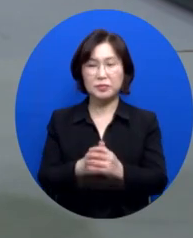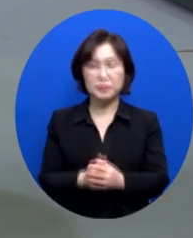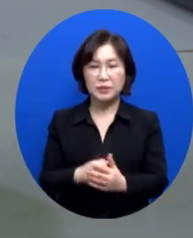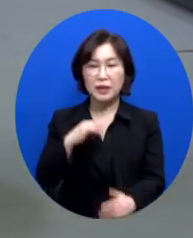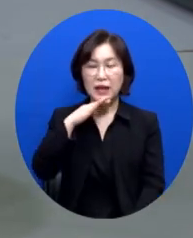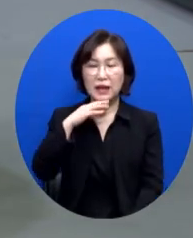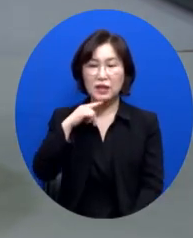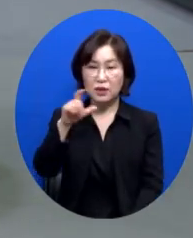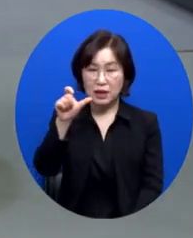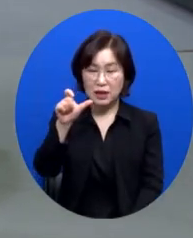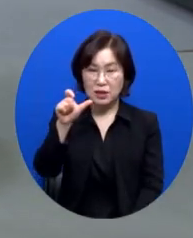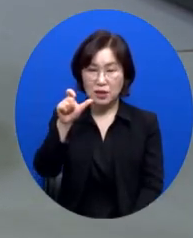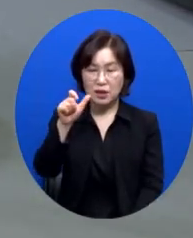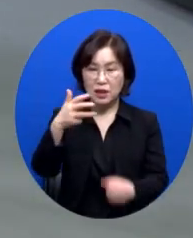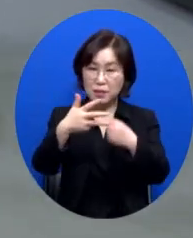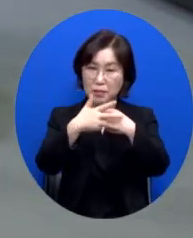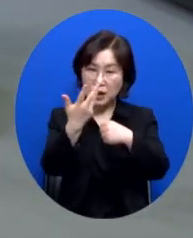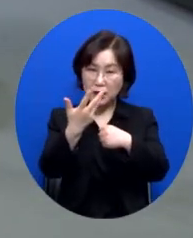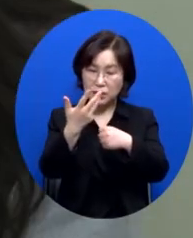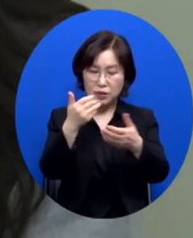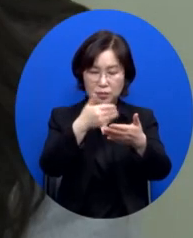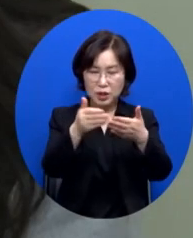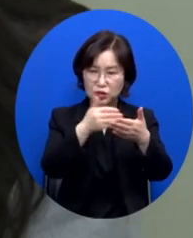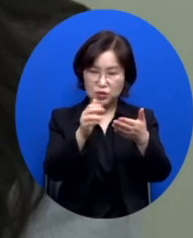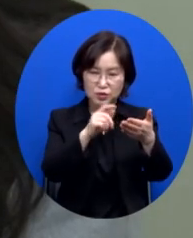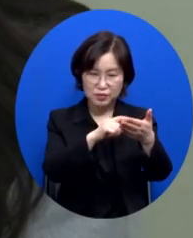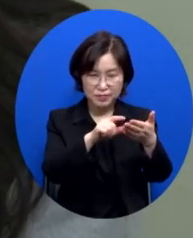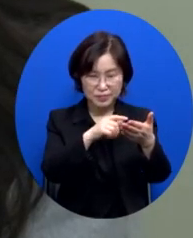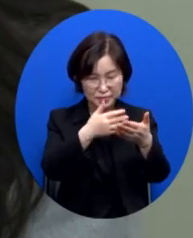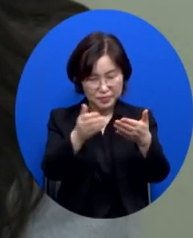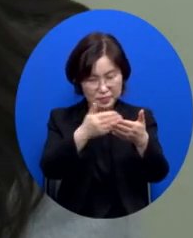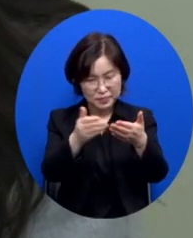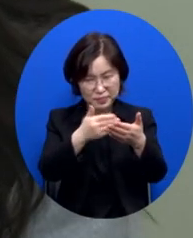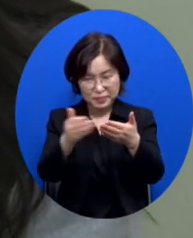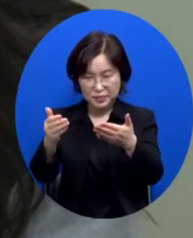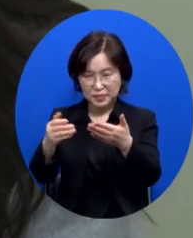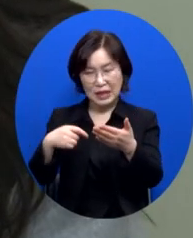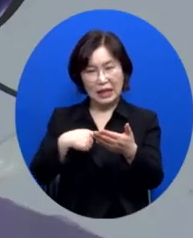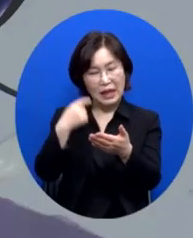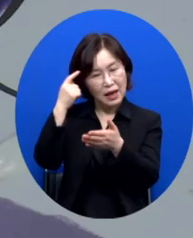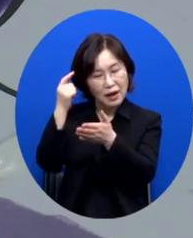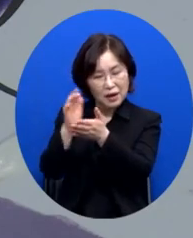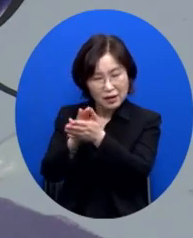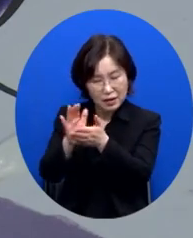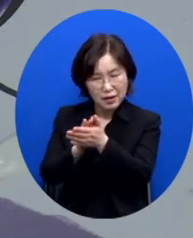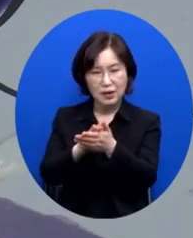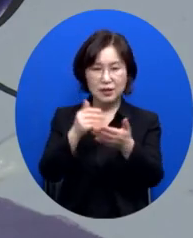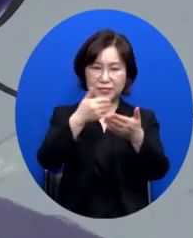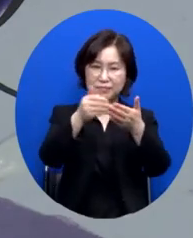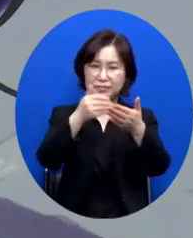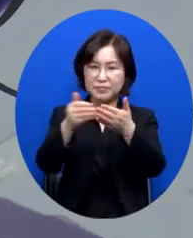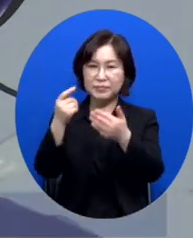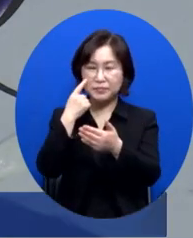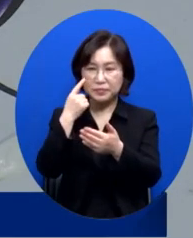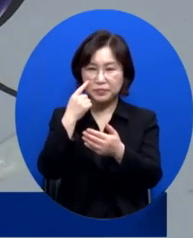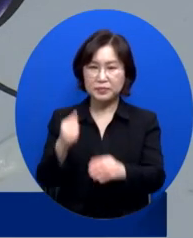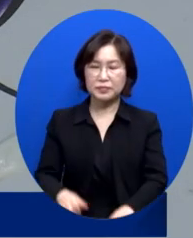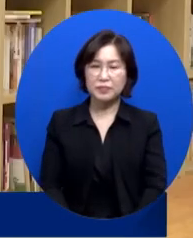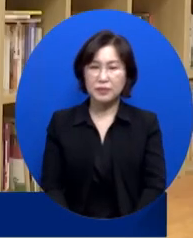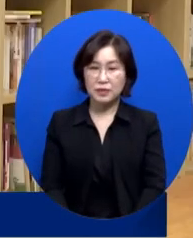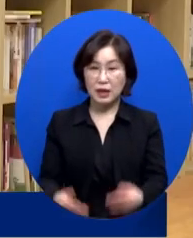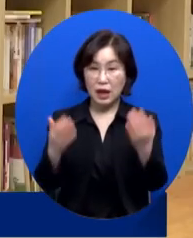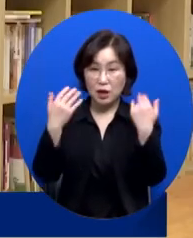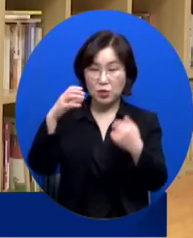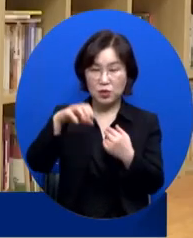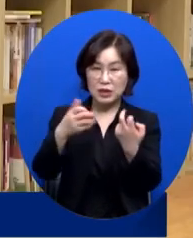8학년들의 미술 시간. 자신의 생각과 감정을 나만의 방식으로 표현해봅니다. 남아서 학교는